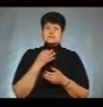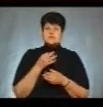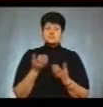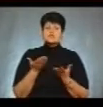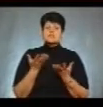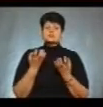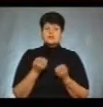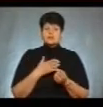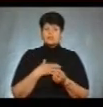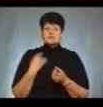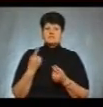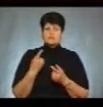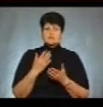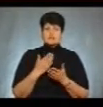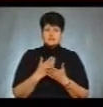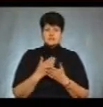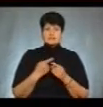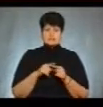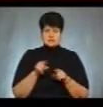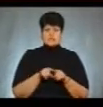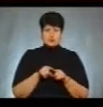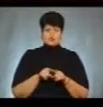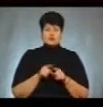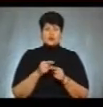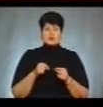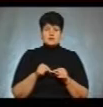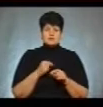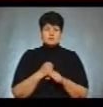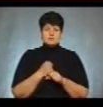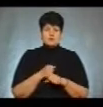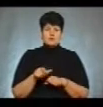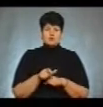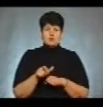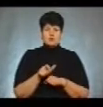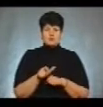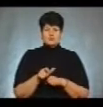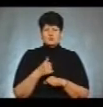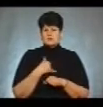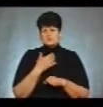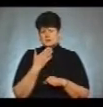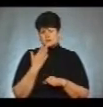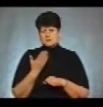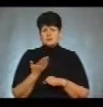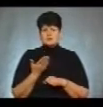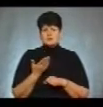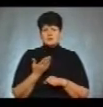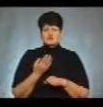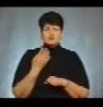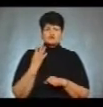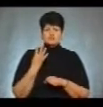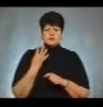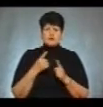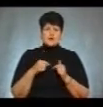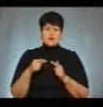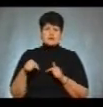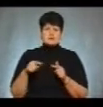нас по області таким чином, можливо, ця сама підрядна організація клала таким чином дорогу? Немає. В нас фактично 4 підрядні організації,